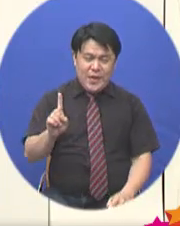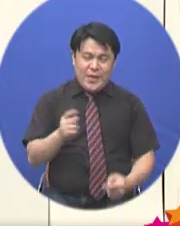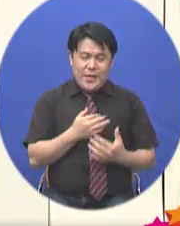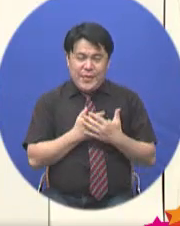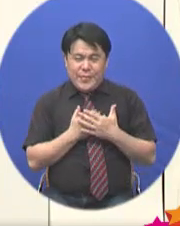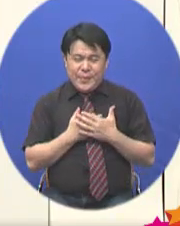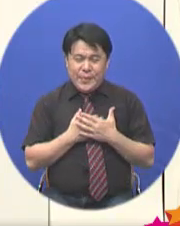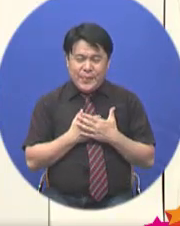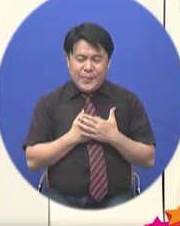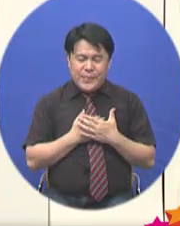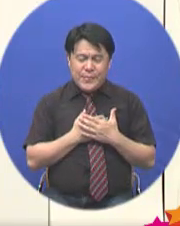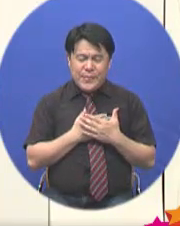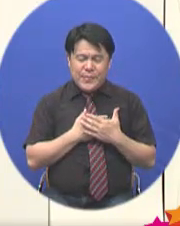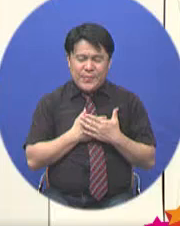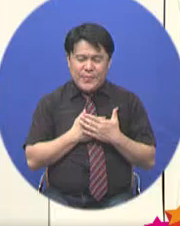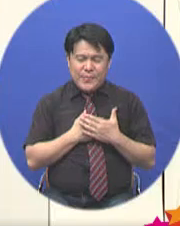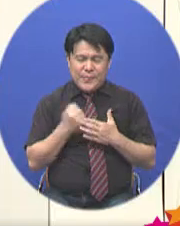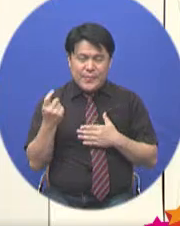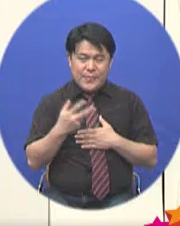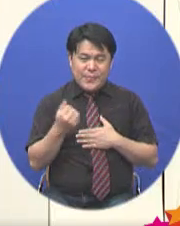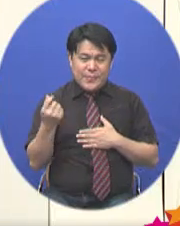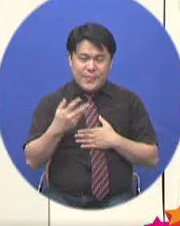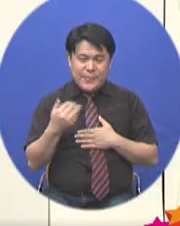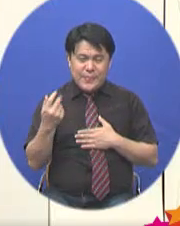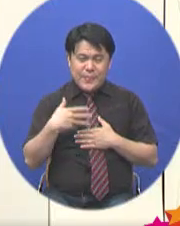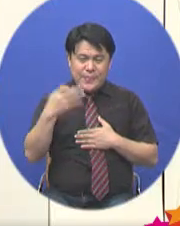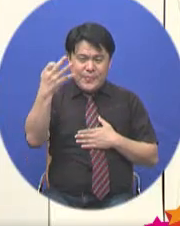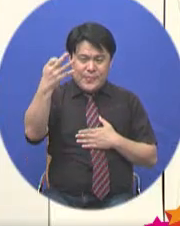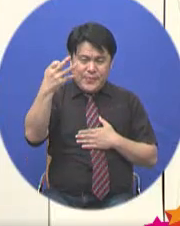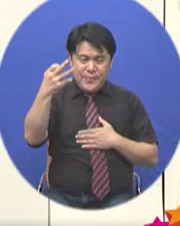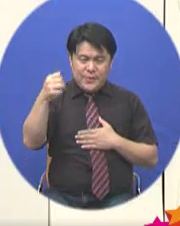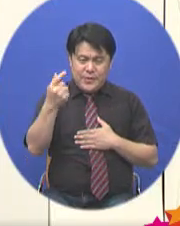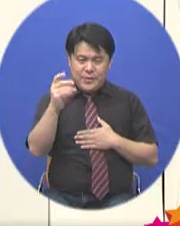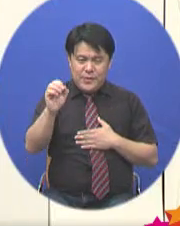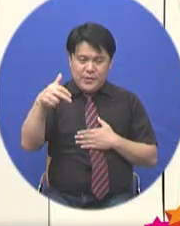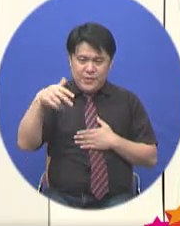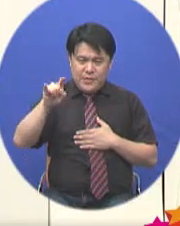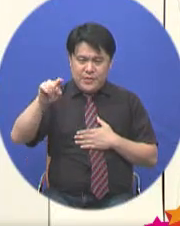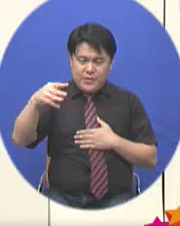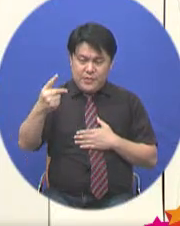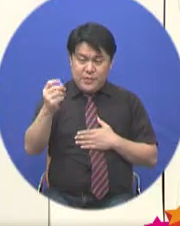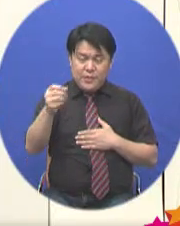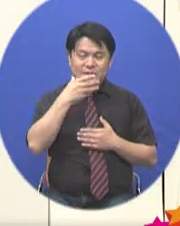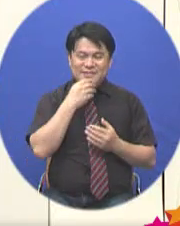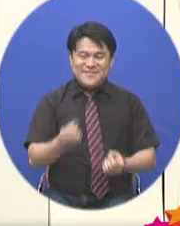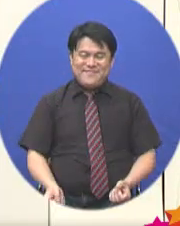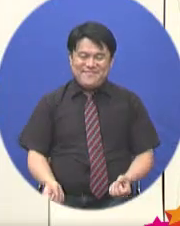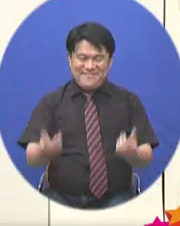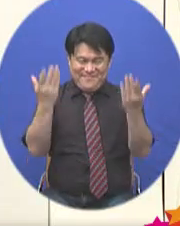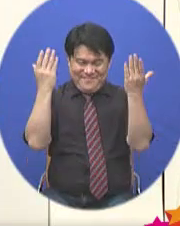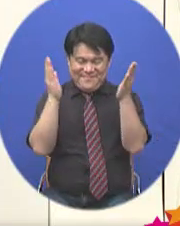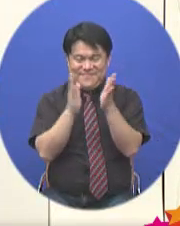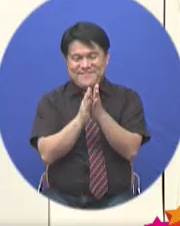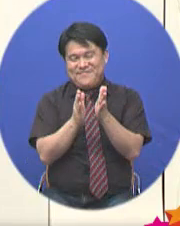인기상! 자, 오늘의 인기상은 참가번호 13번 황재룡님 네,